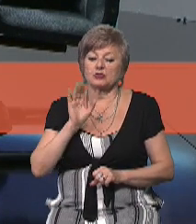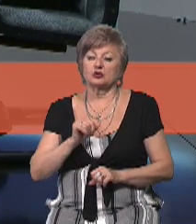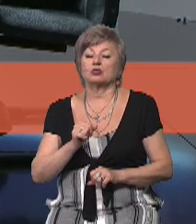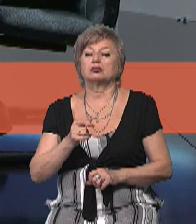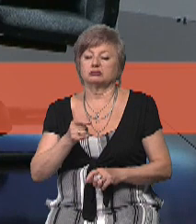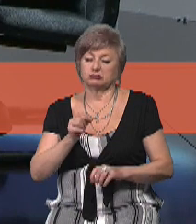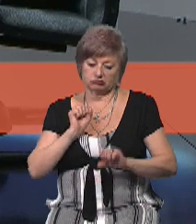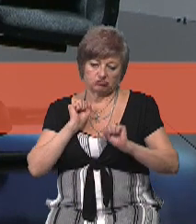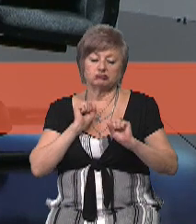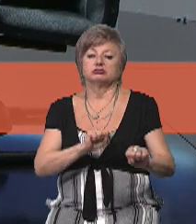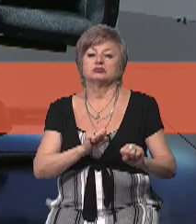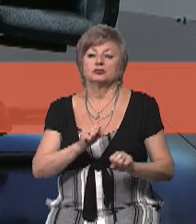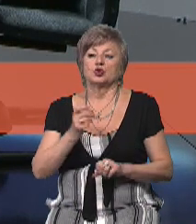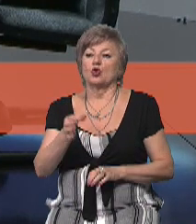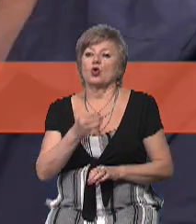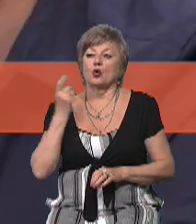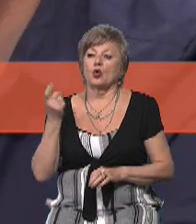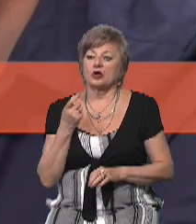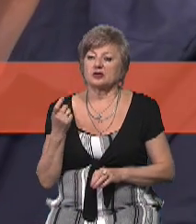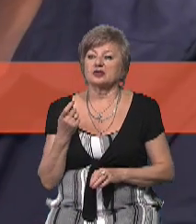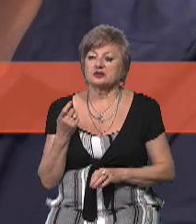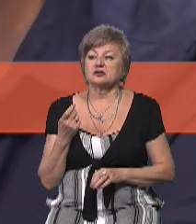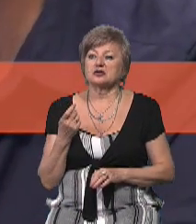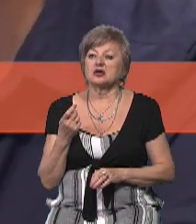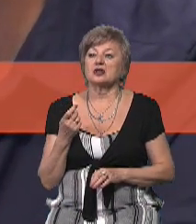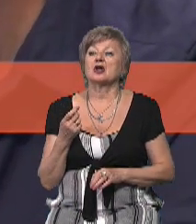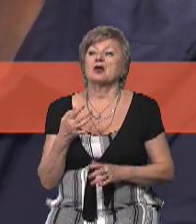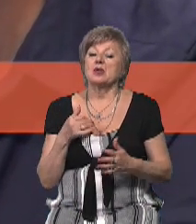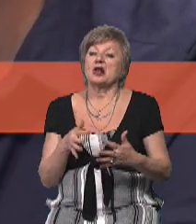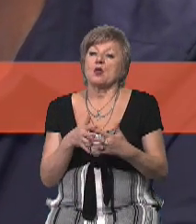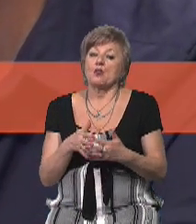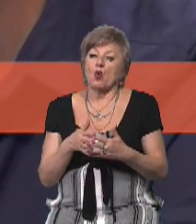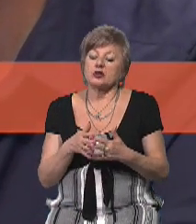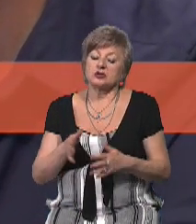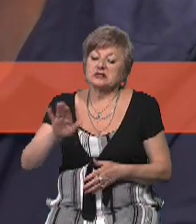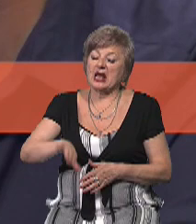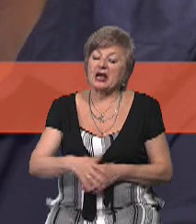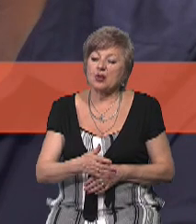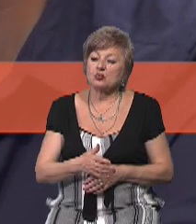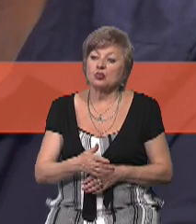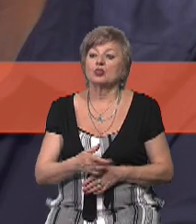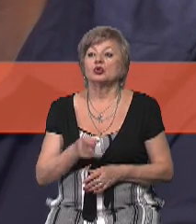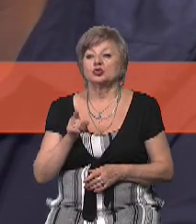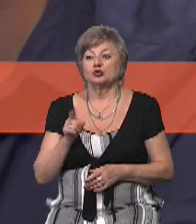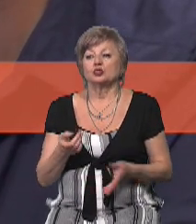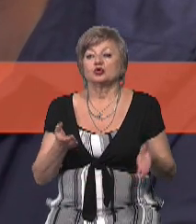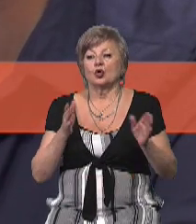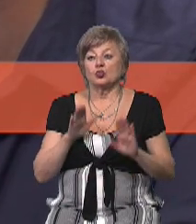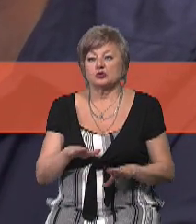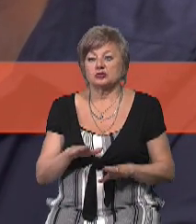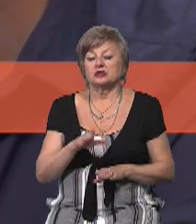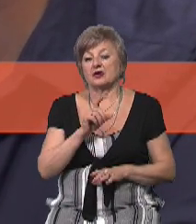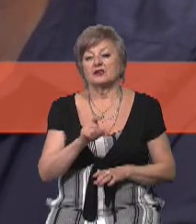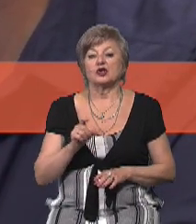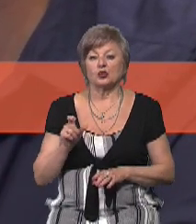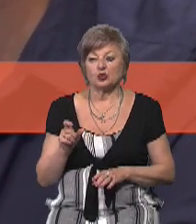бої на Хортиці, а вони паралельно бої за Греблю. Так, бої за Греблю. Вони тут взагалі залишили невеликий контингент